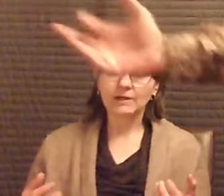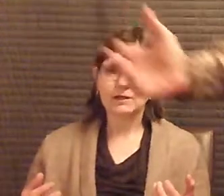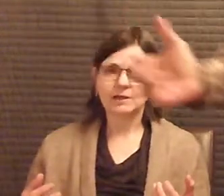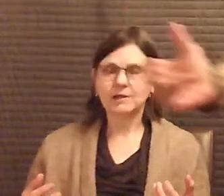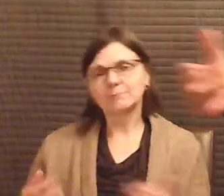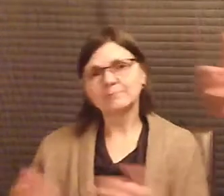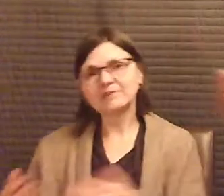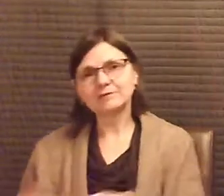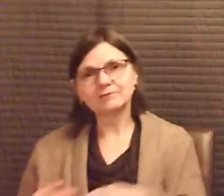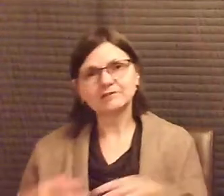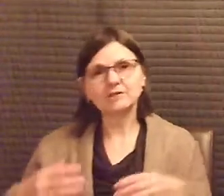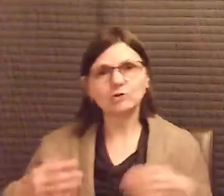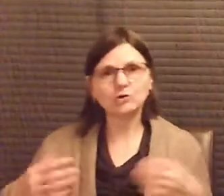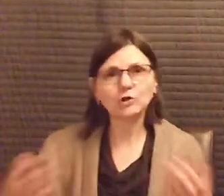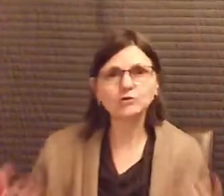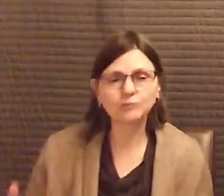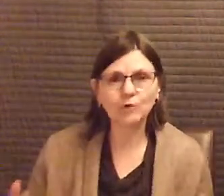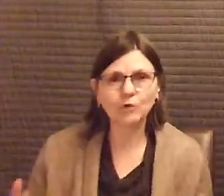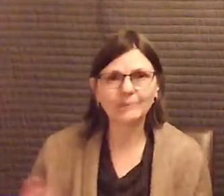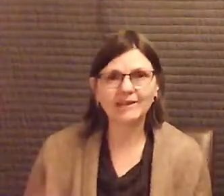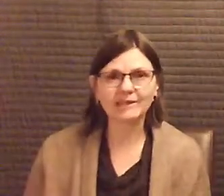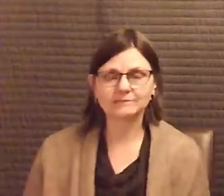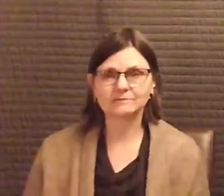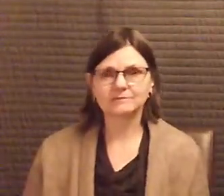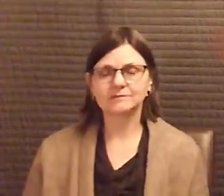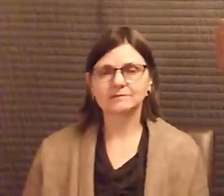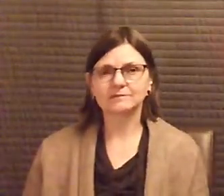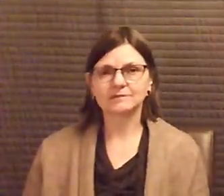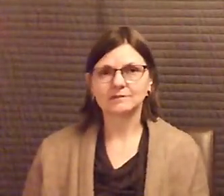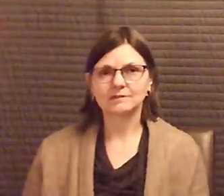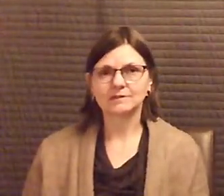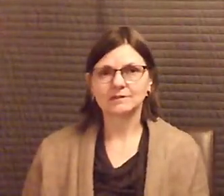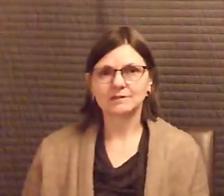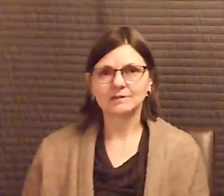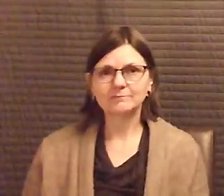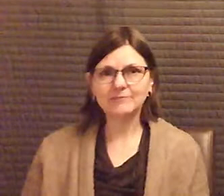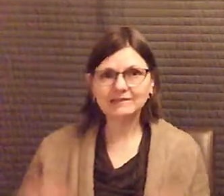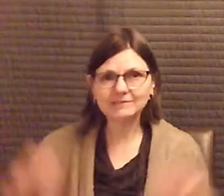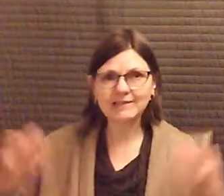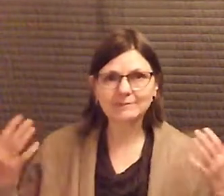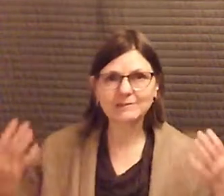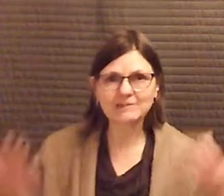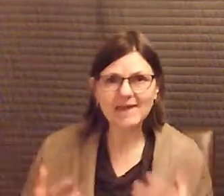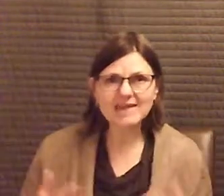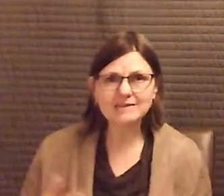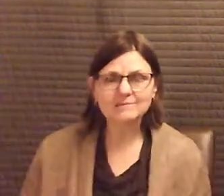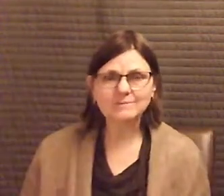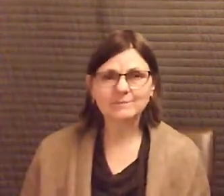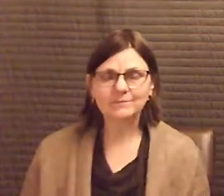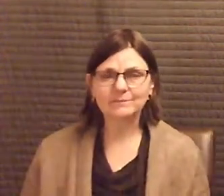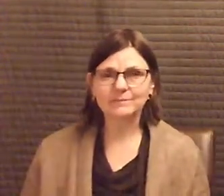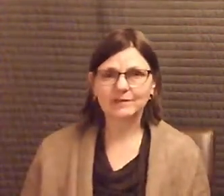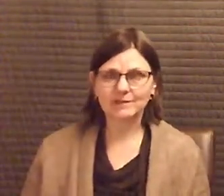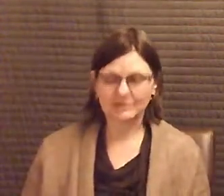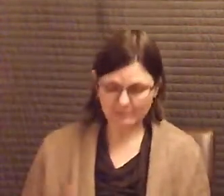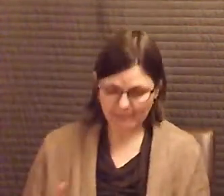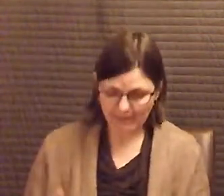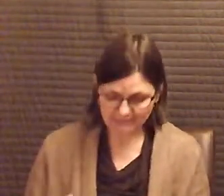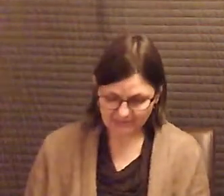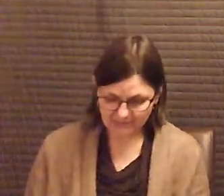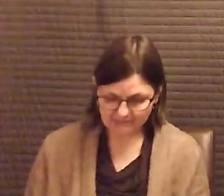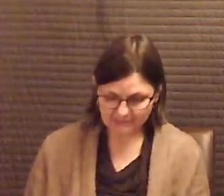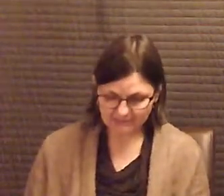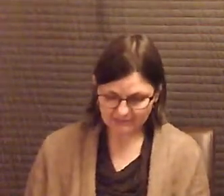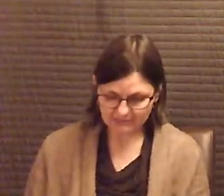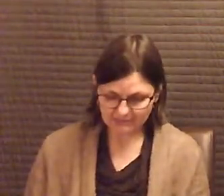meisje ze dan van die goddeloze volken om een een nieuwe johnny ze deden met ermee de by bossen de